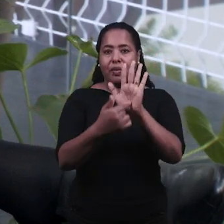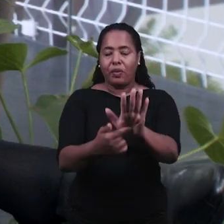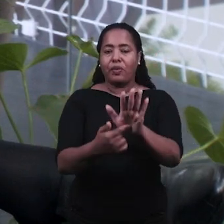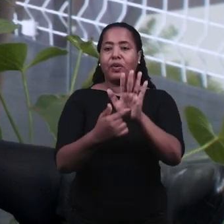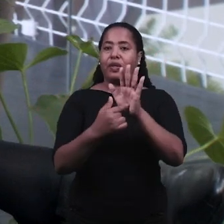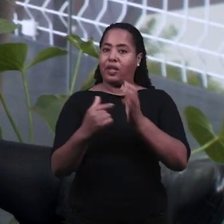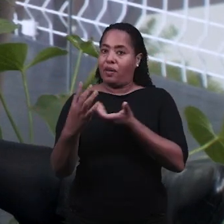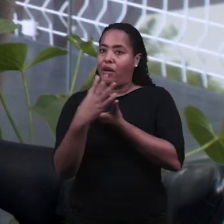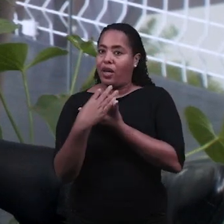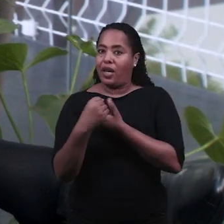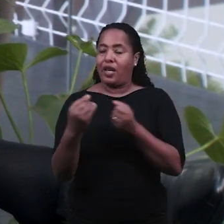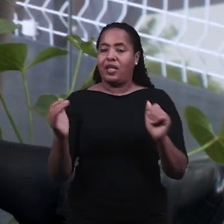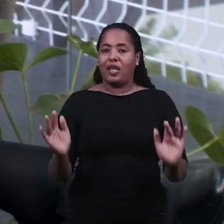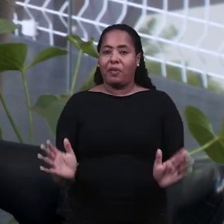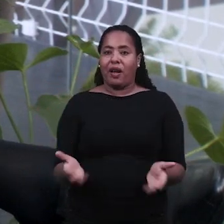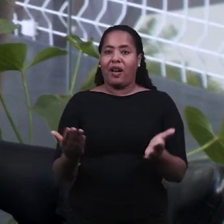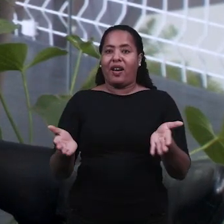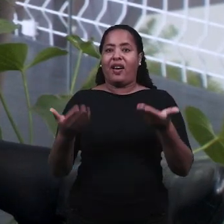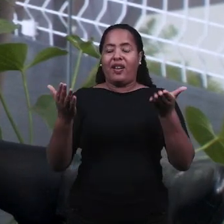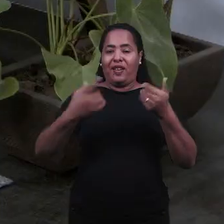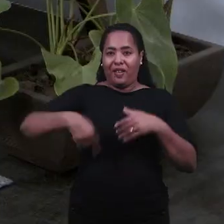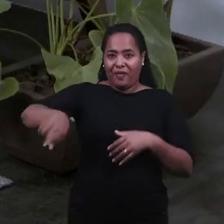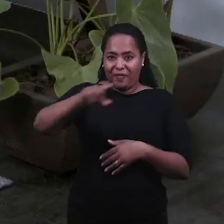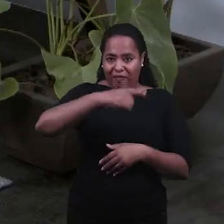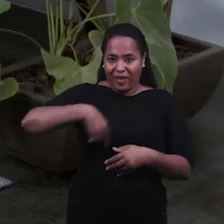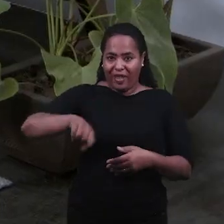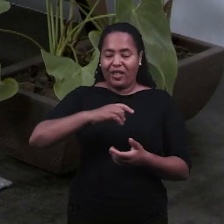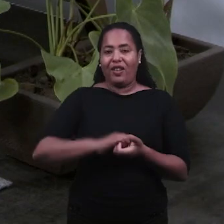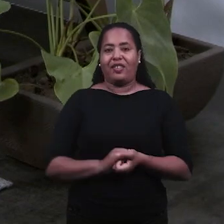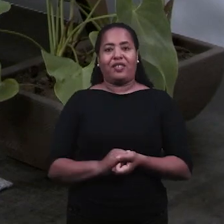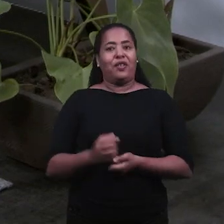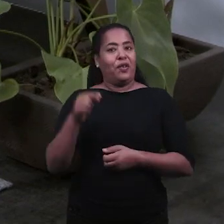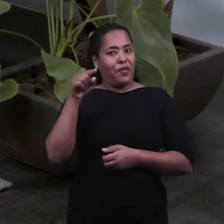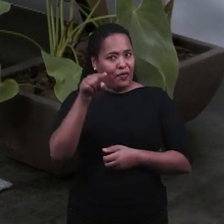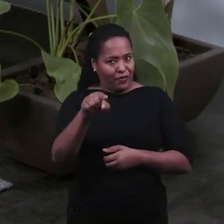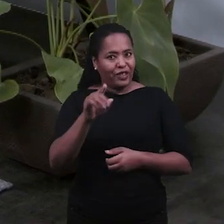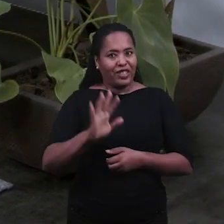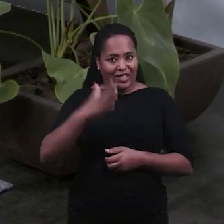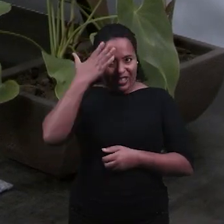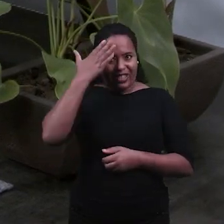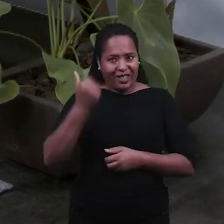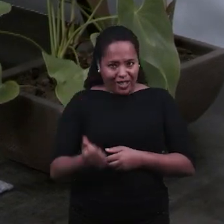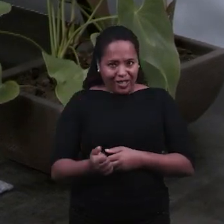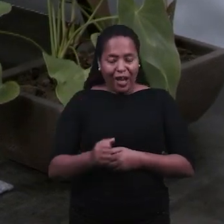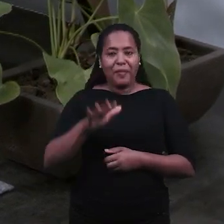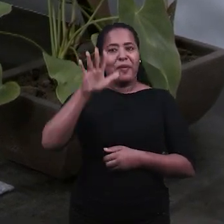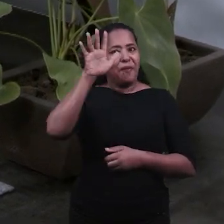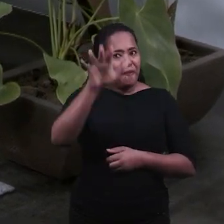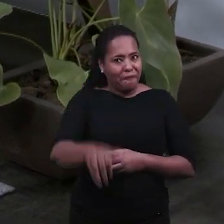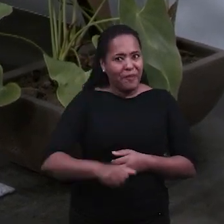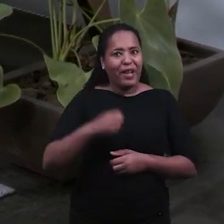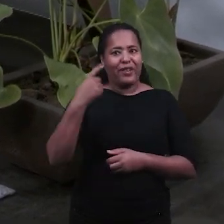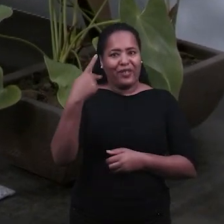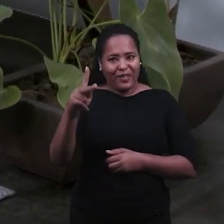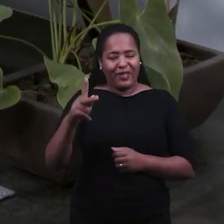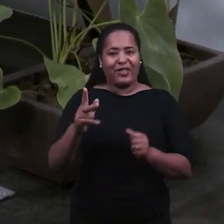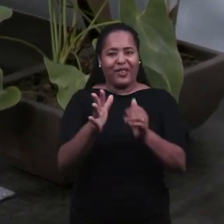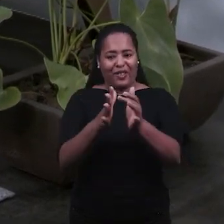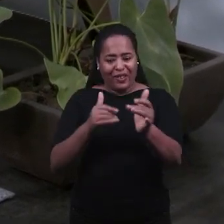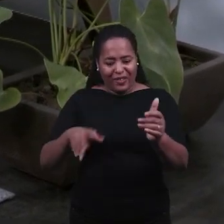comme un exemple et inspiration à nous. Donc, vous savez déjà, prenez votre instrument et nous allons jouer.